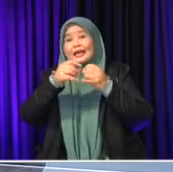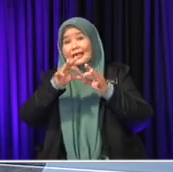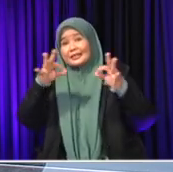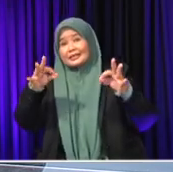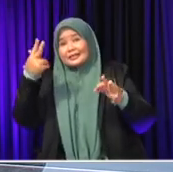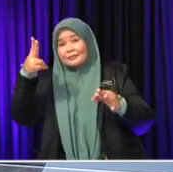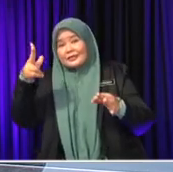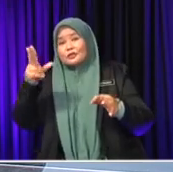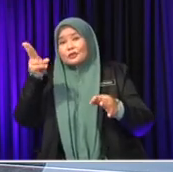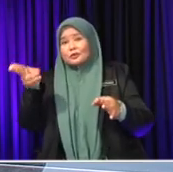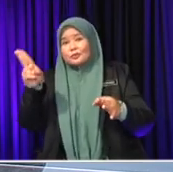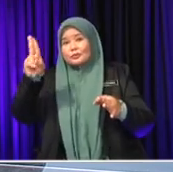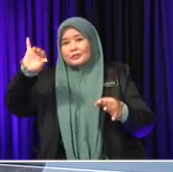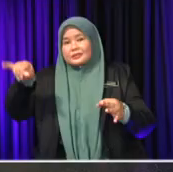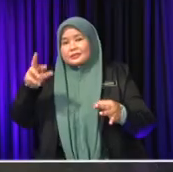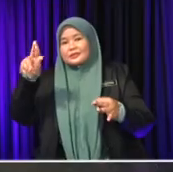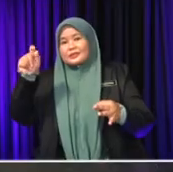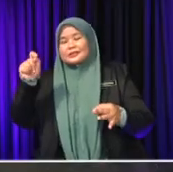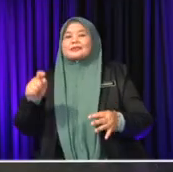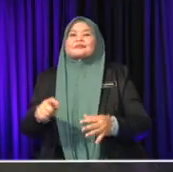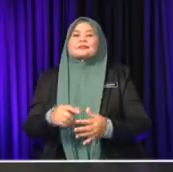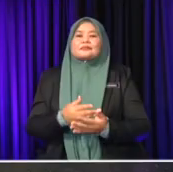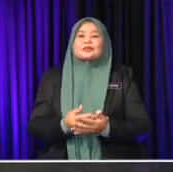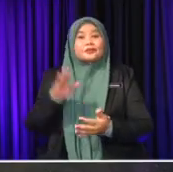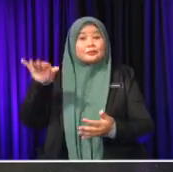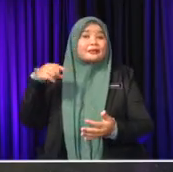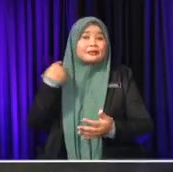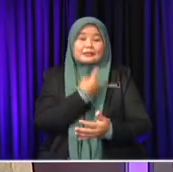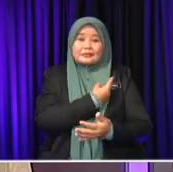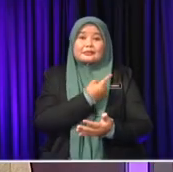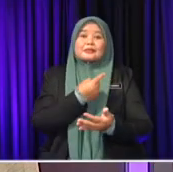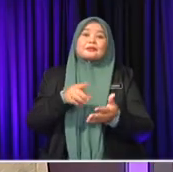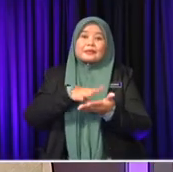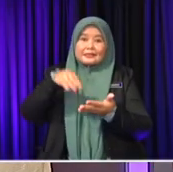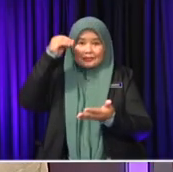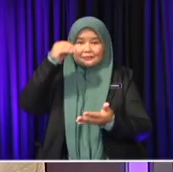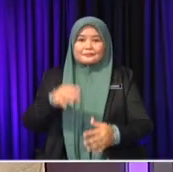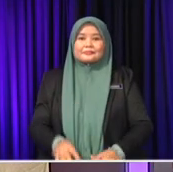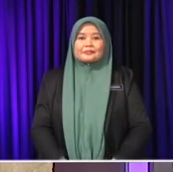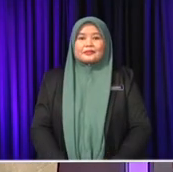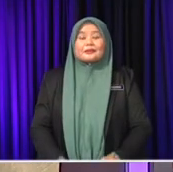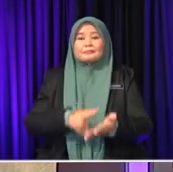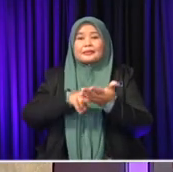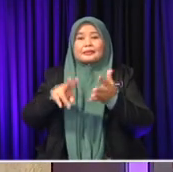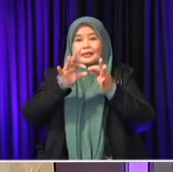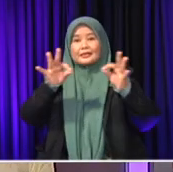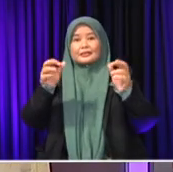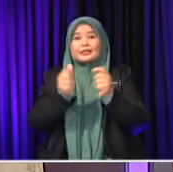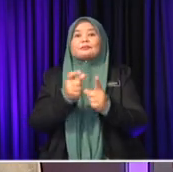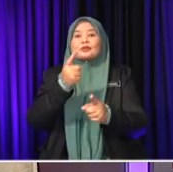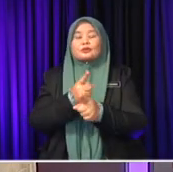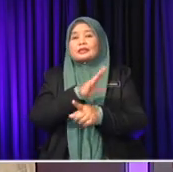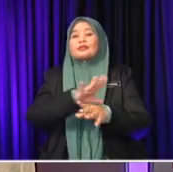13 surah al-hujurat Oke Alhamdulillah Jom sama-sama kita belajar ya Baca ayat dengan betul dan pahami